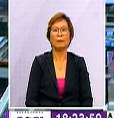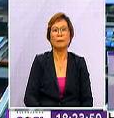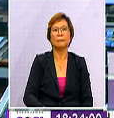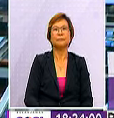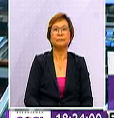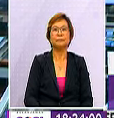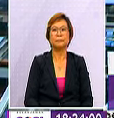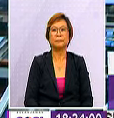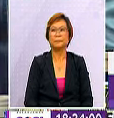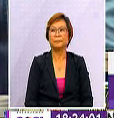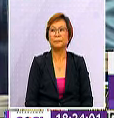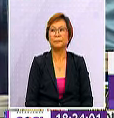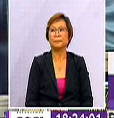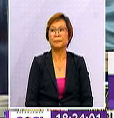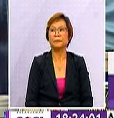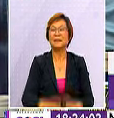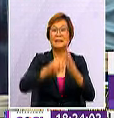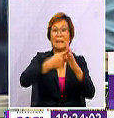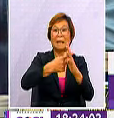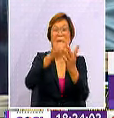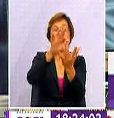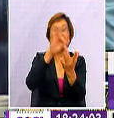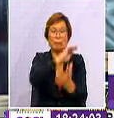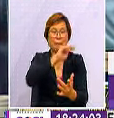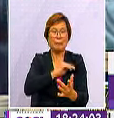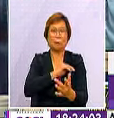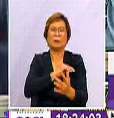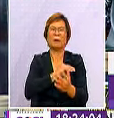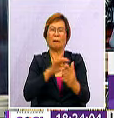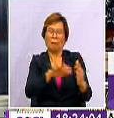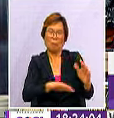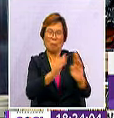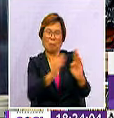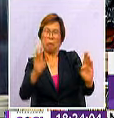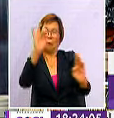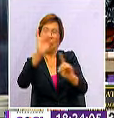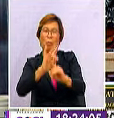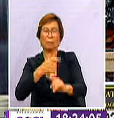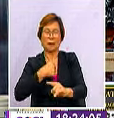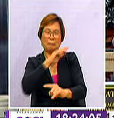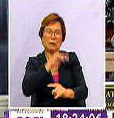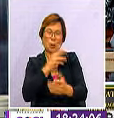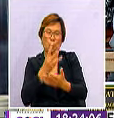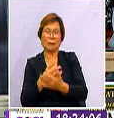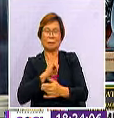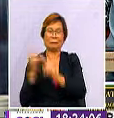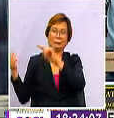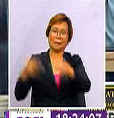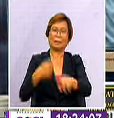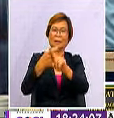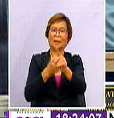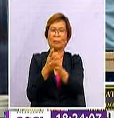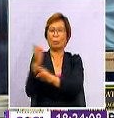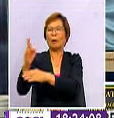Datuk Yang di-Pertua, sejak dilantik sebagai menteri hampir 8 bulan yang lalu dan datangnya saya